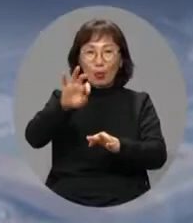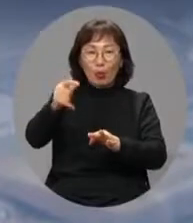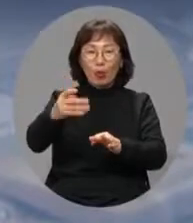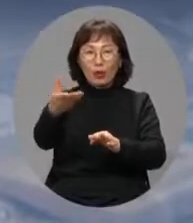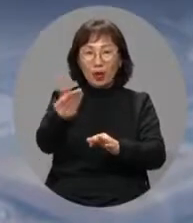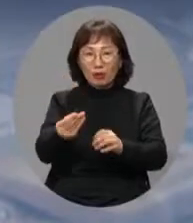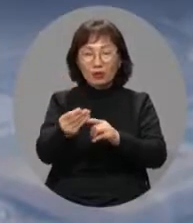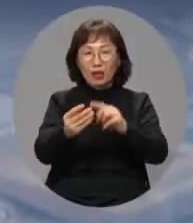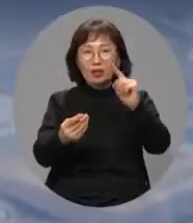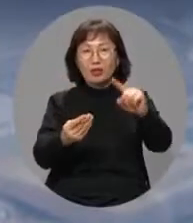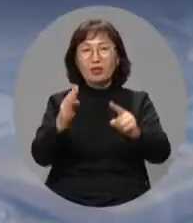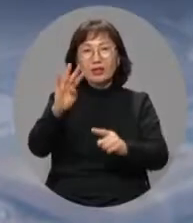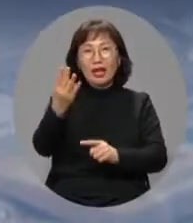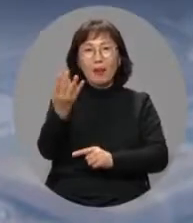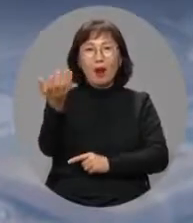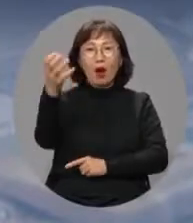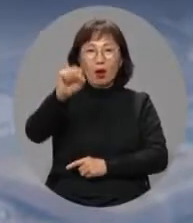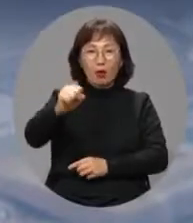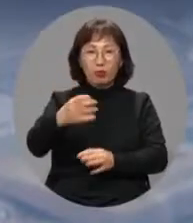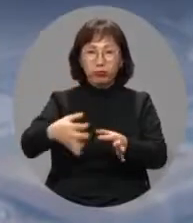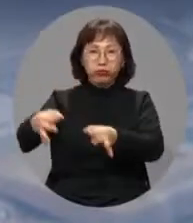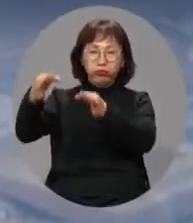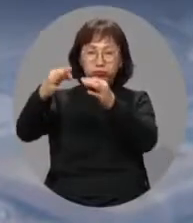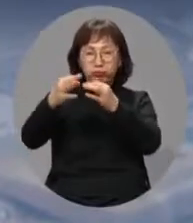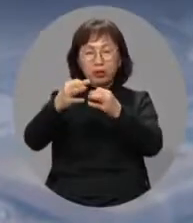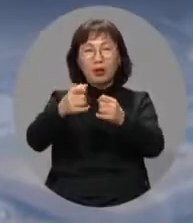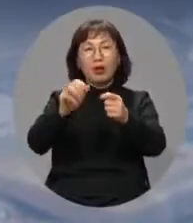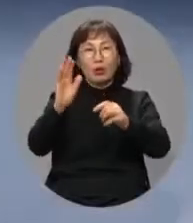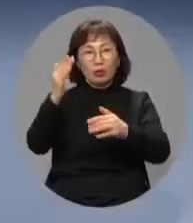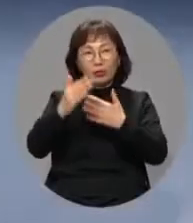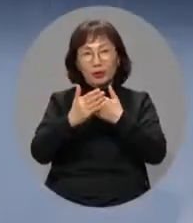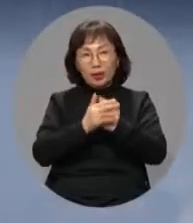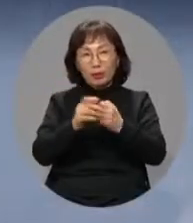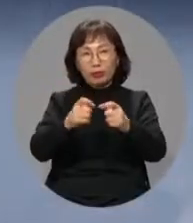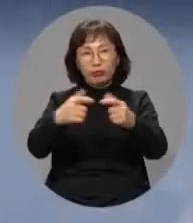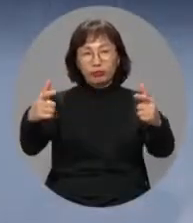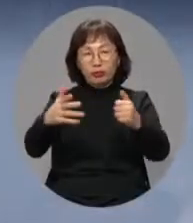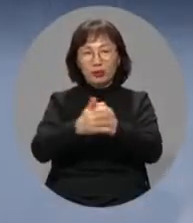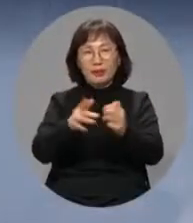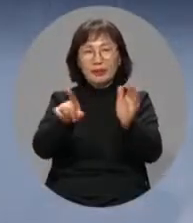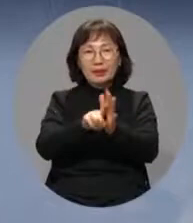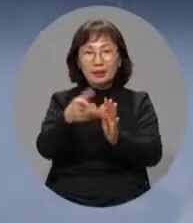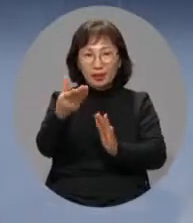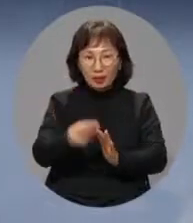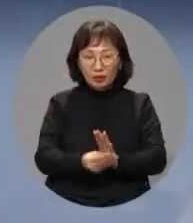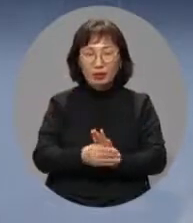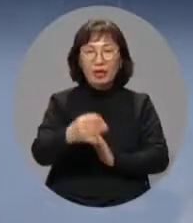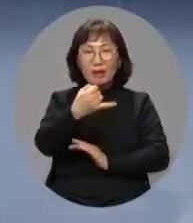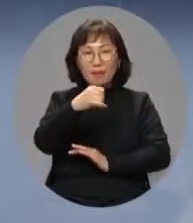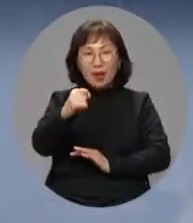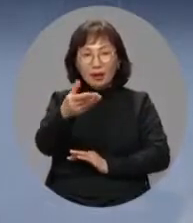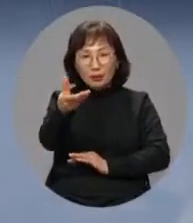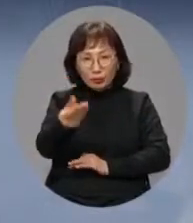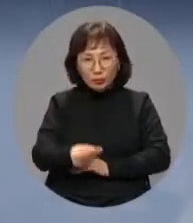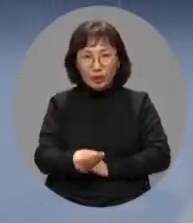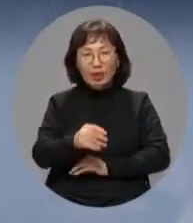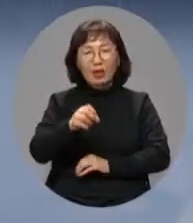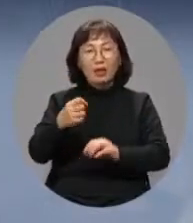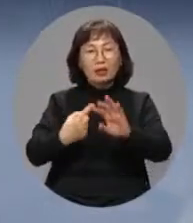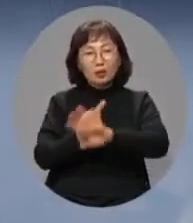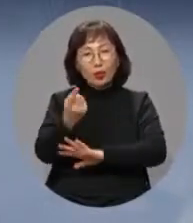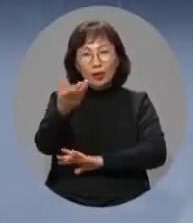만에 1,400억 원 늘어나는 등 증가폭이 커지고 있는데 신용대출과 마이너스 통장 등 기타